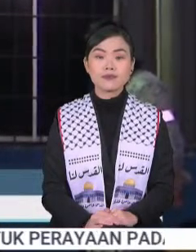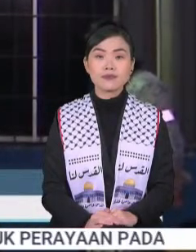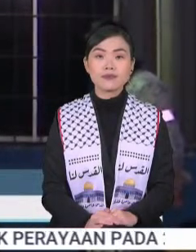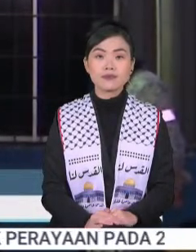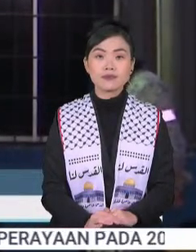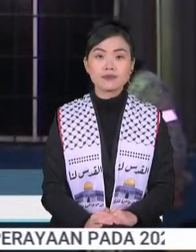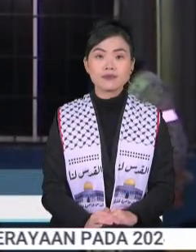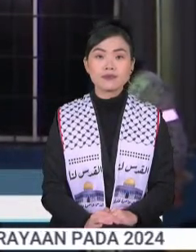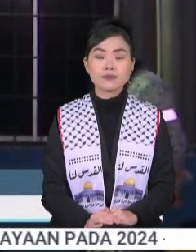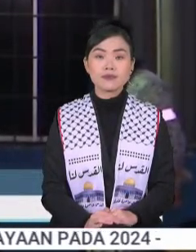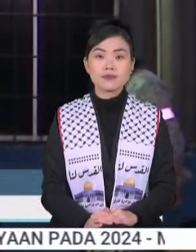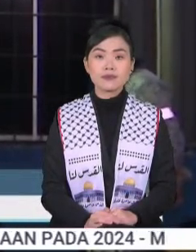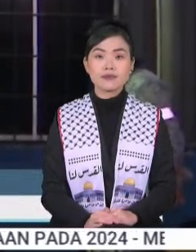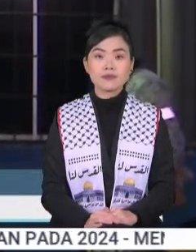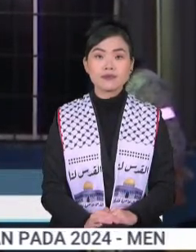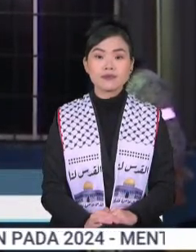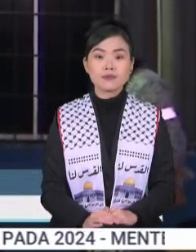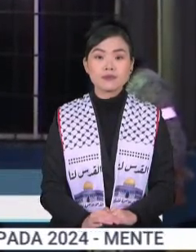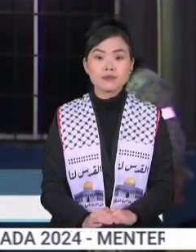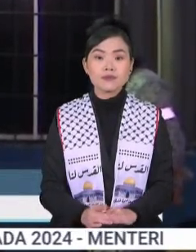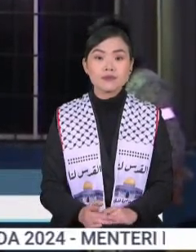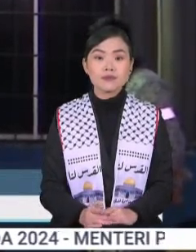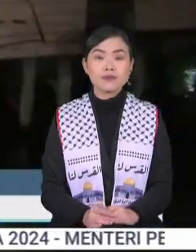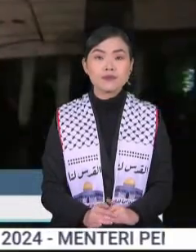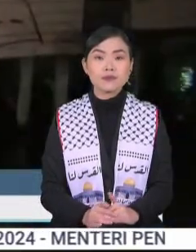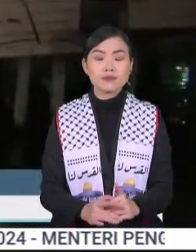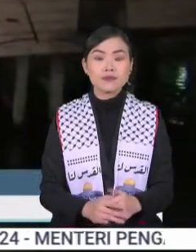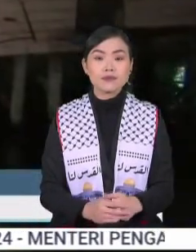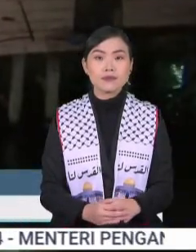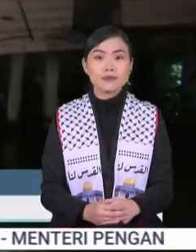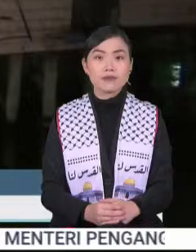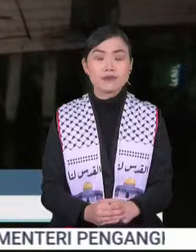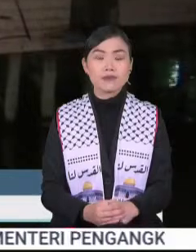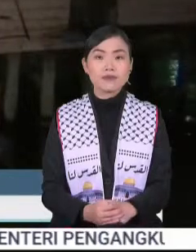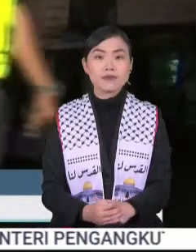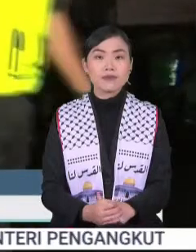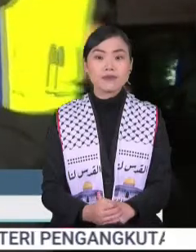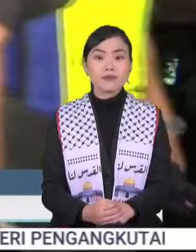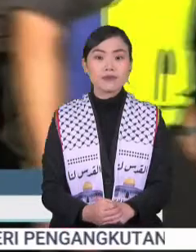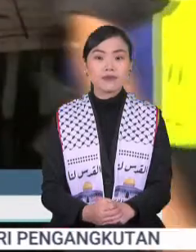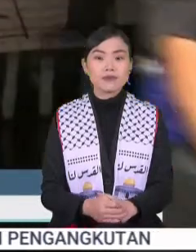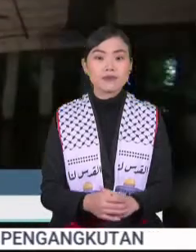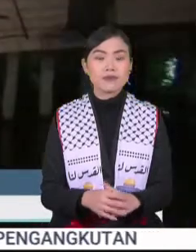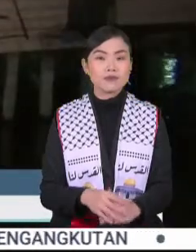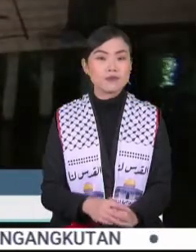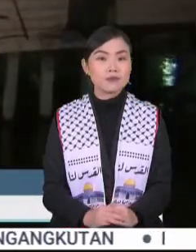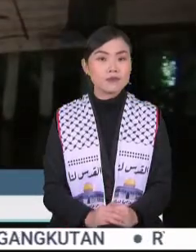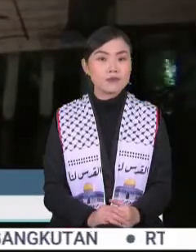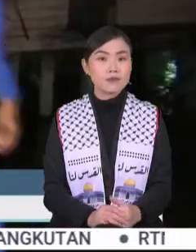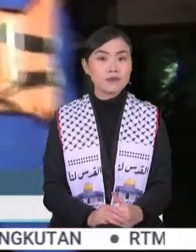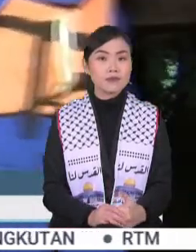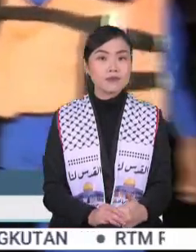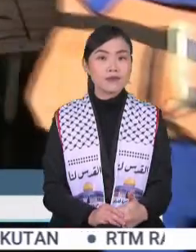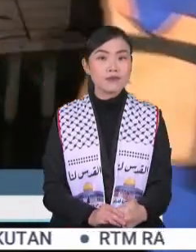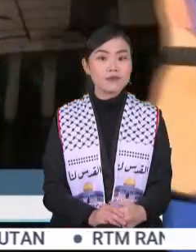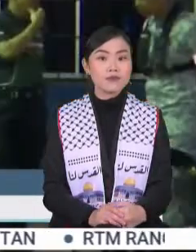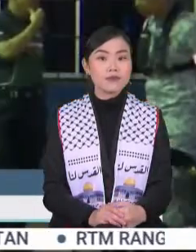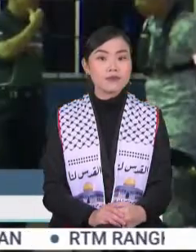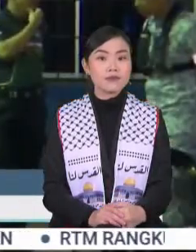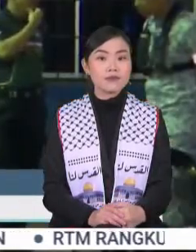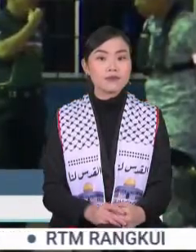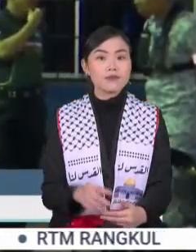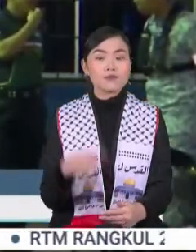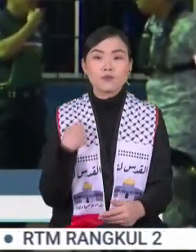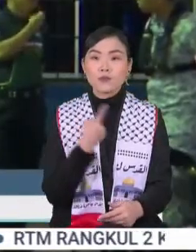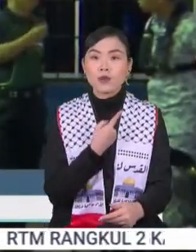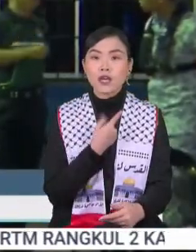dan orang-orang kampunglah yang berkenaan jadi masa semasa kami kena buat rendaanlah untuk persiapan kami